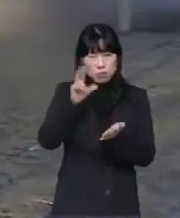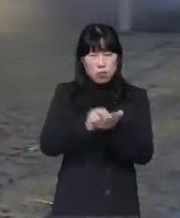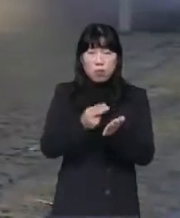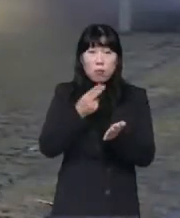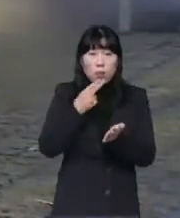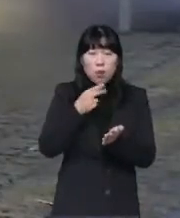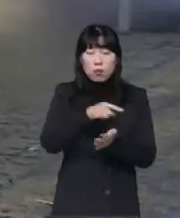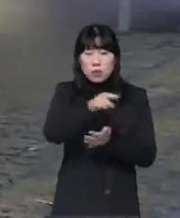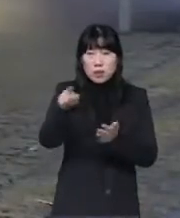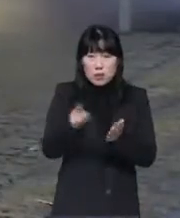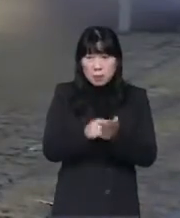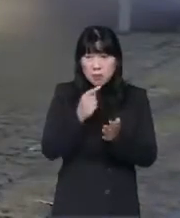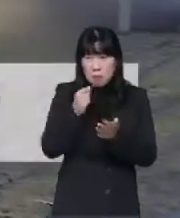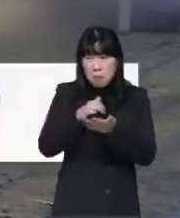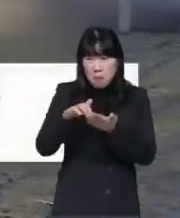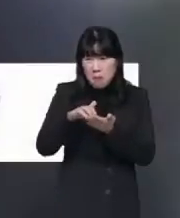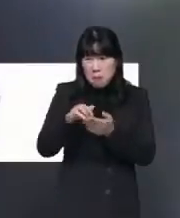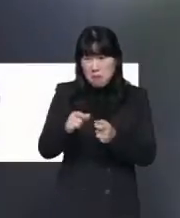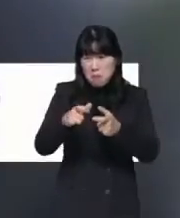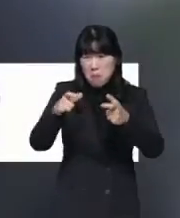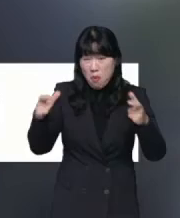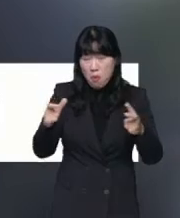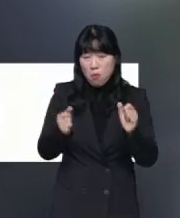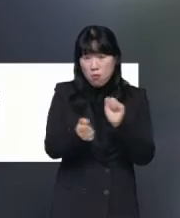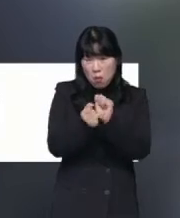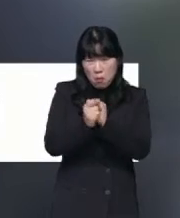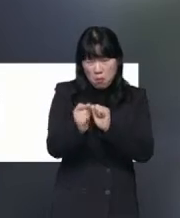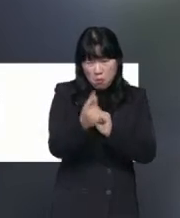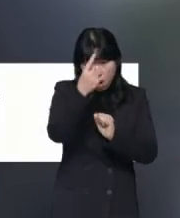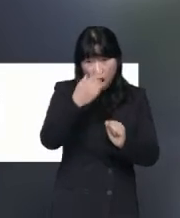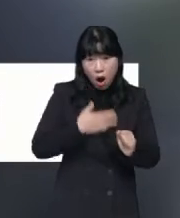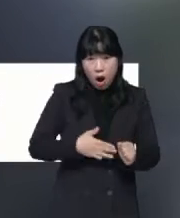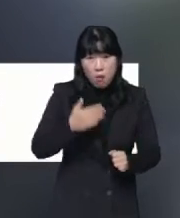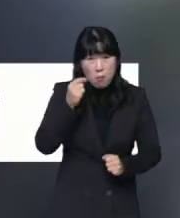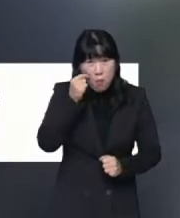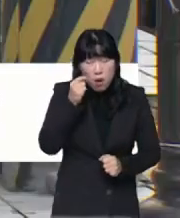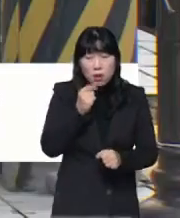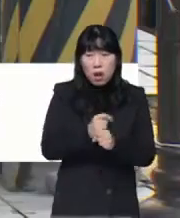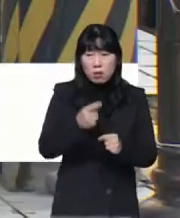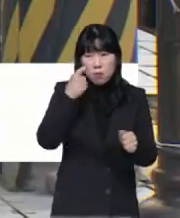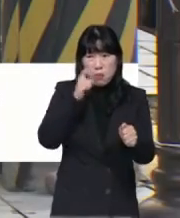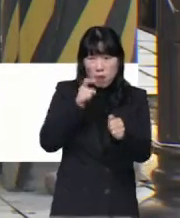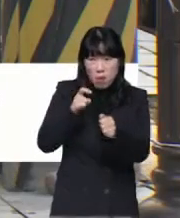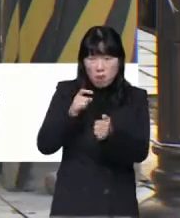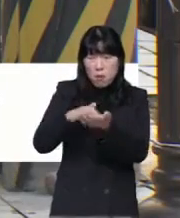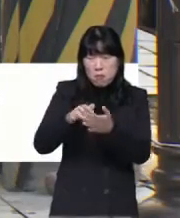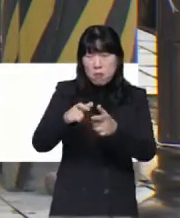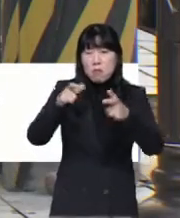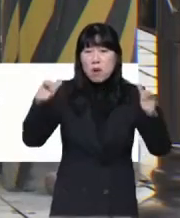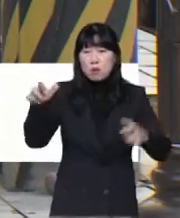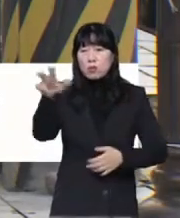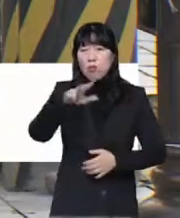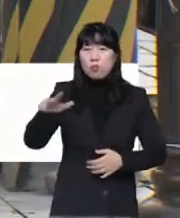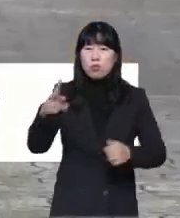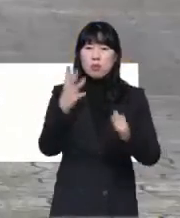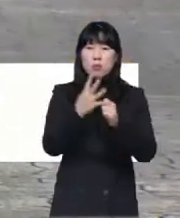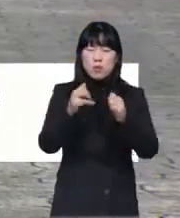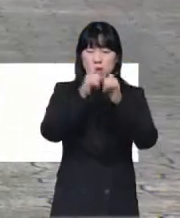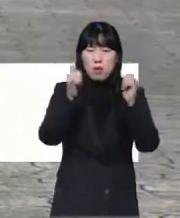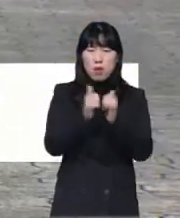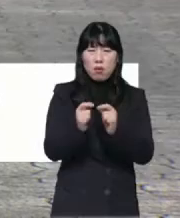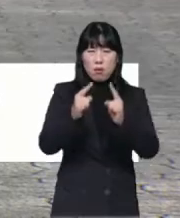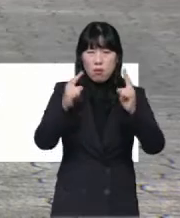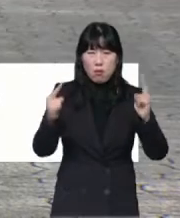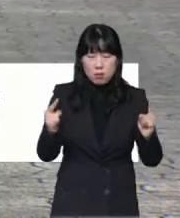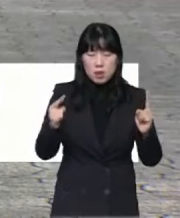소규모 집단 감염의 이어 감염경로 불분명 없진 자들이 속출하면서 순천시는 전국에서 4번째로 사회적